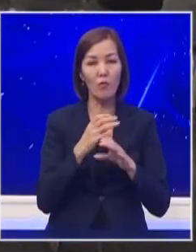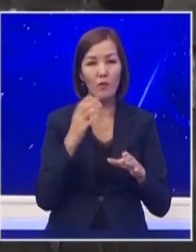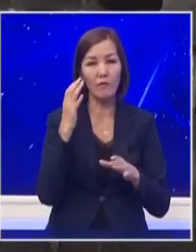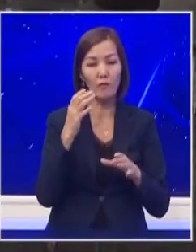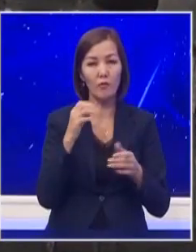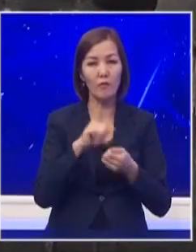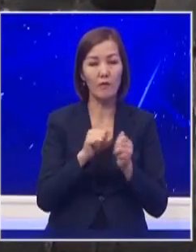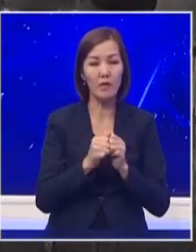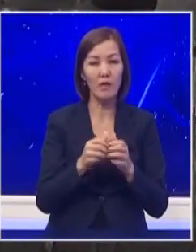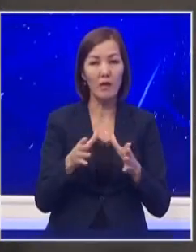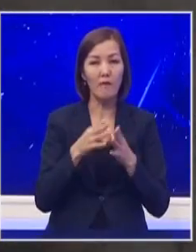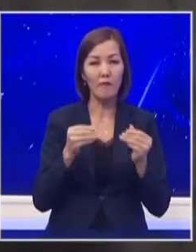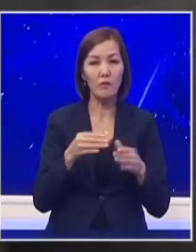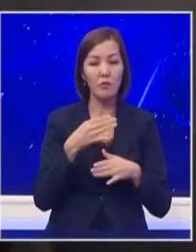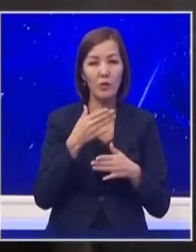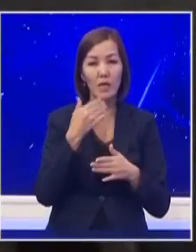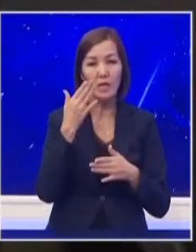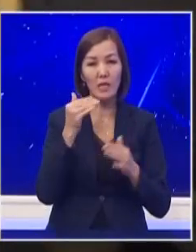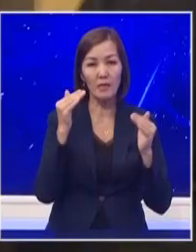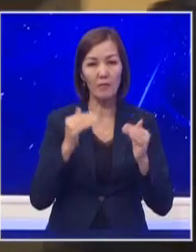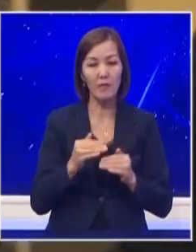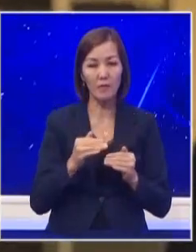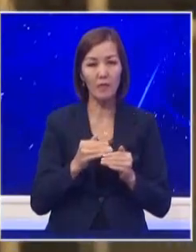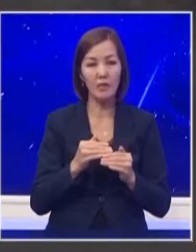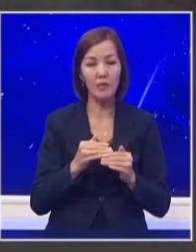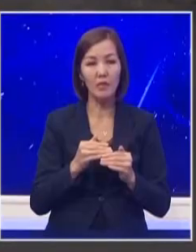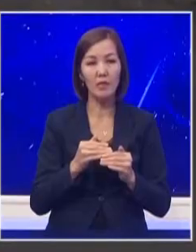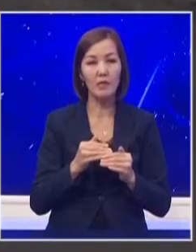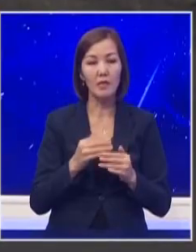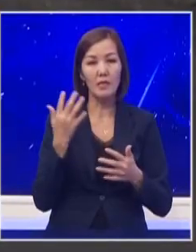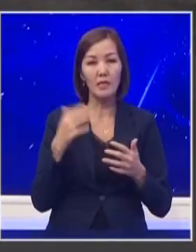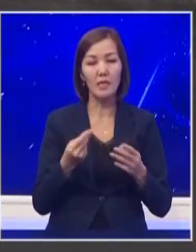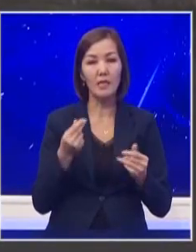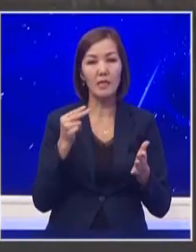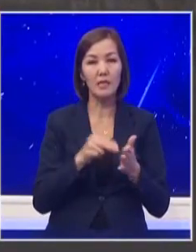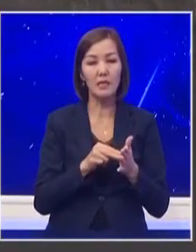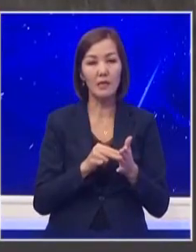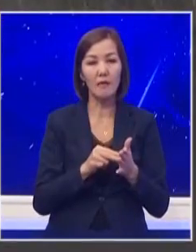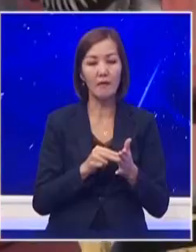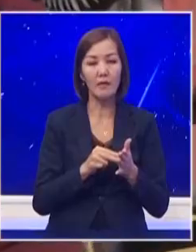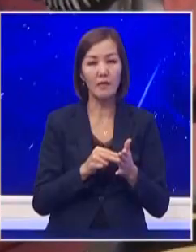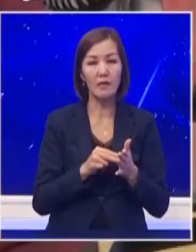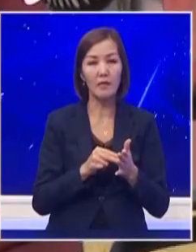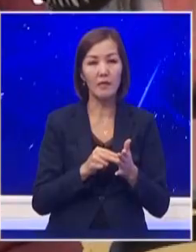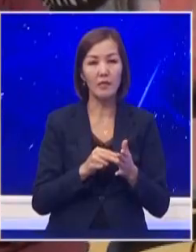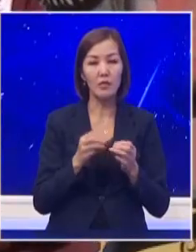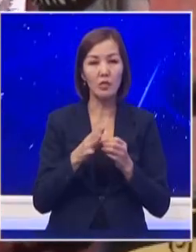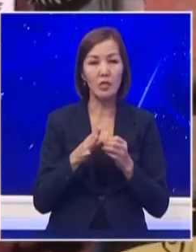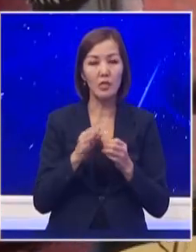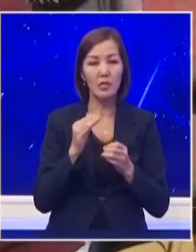топлива весной и летом этот показатель намного ниже стоит отметить средняя цена угля в регионе составляет от